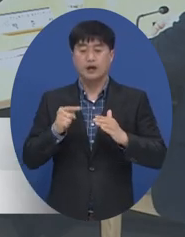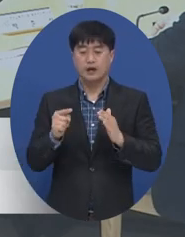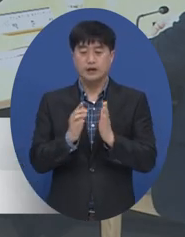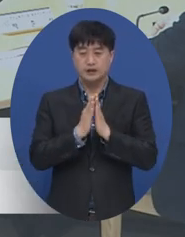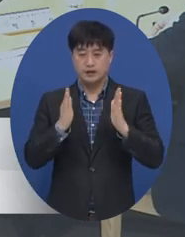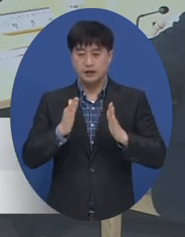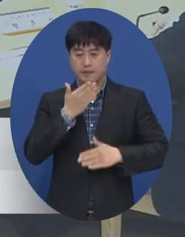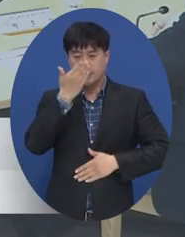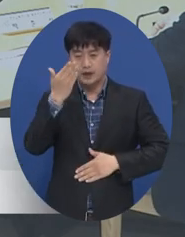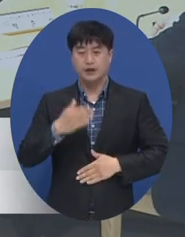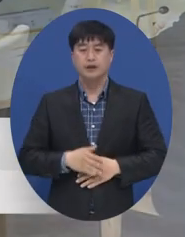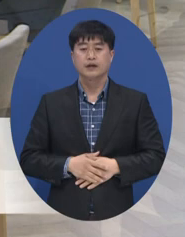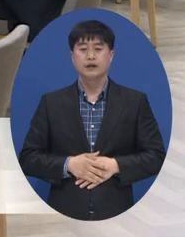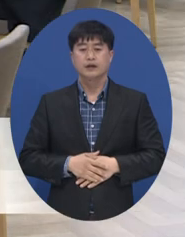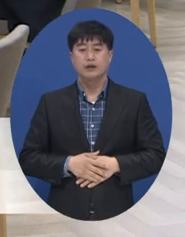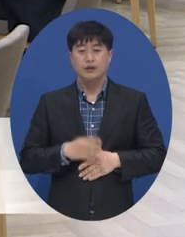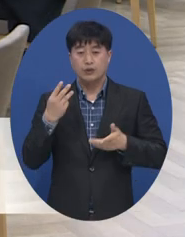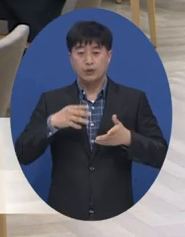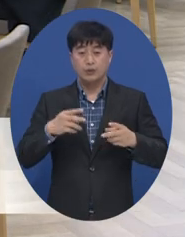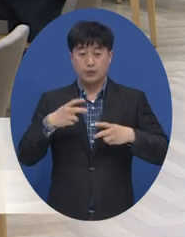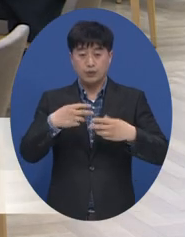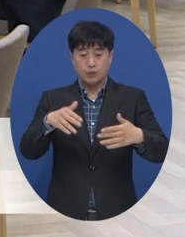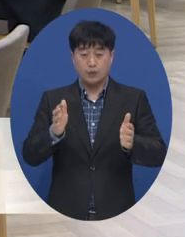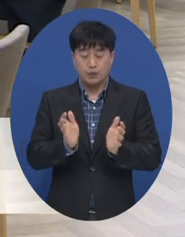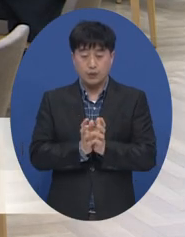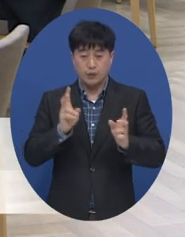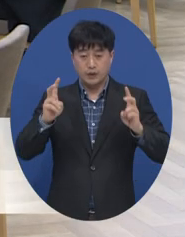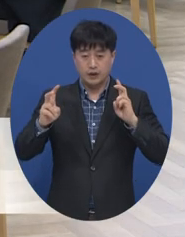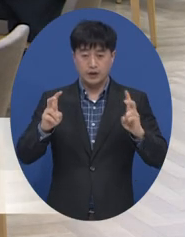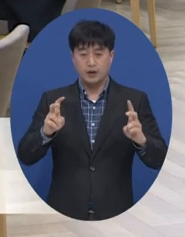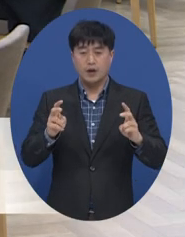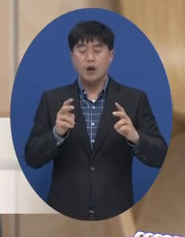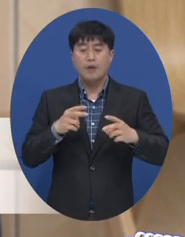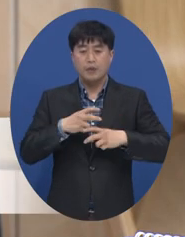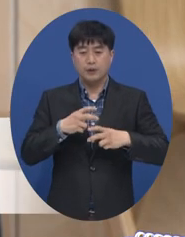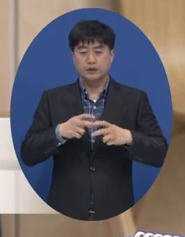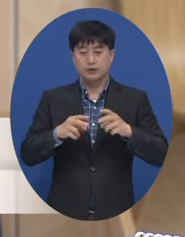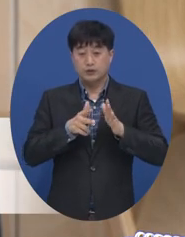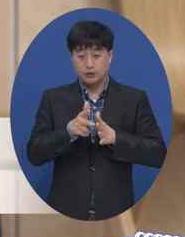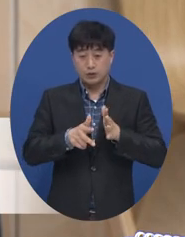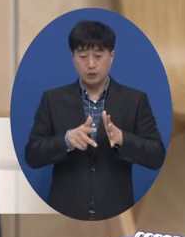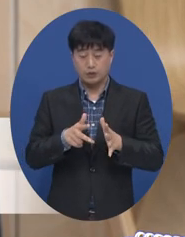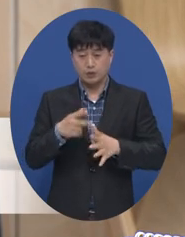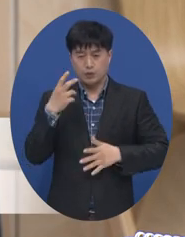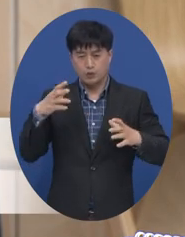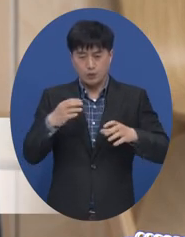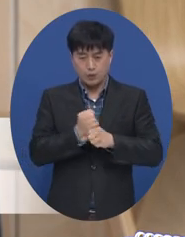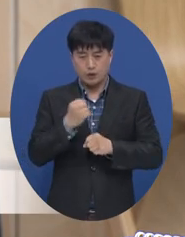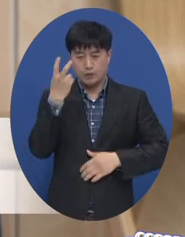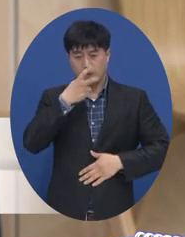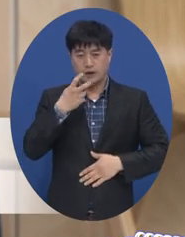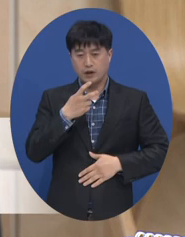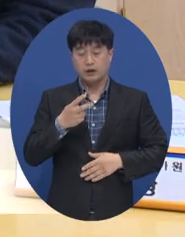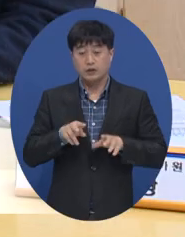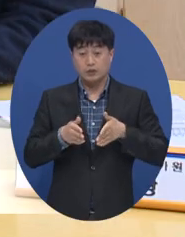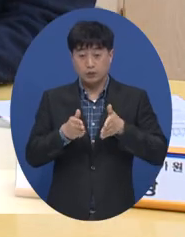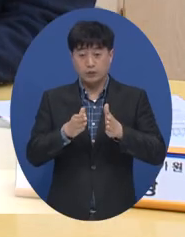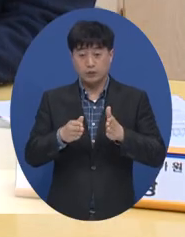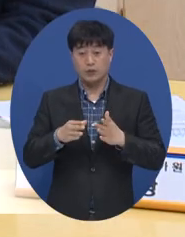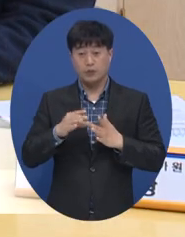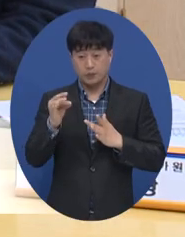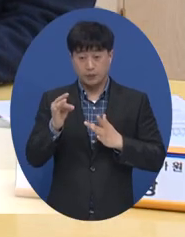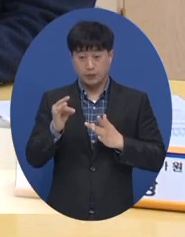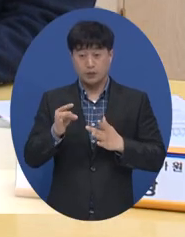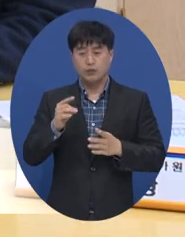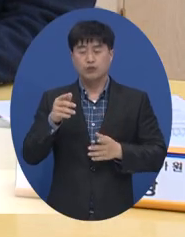총 신호를 켜게 됐습니다 경계 교통 봉사는 버스와 철도 등 교통 수단을 통합 관리하고 노선 입찰 째 방식의